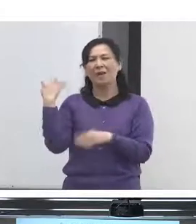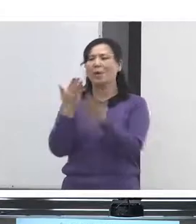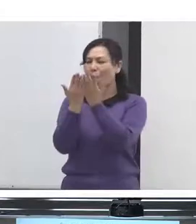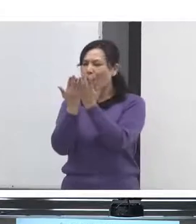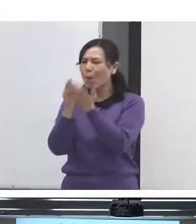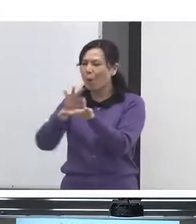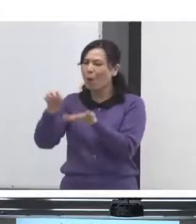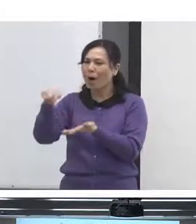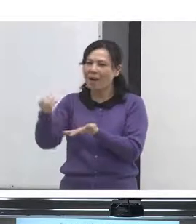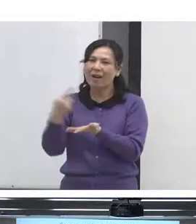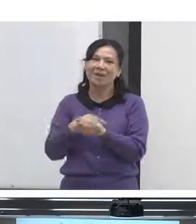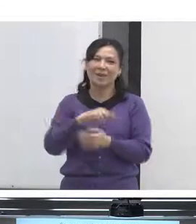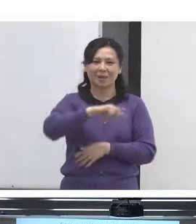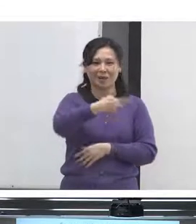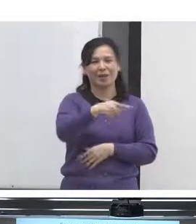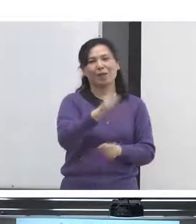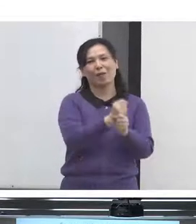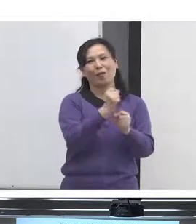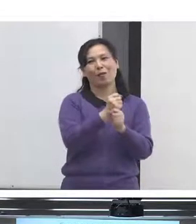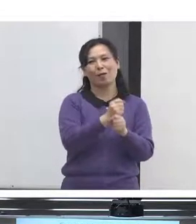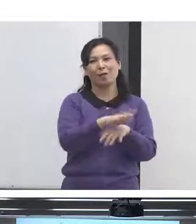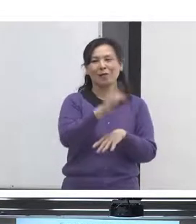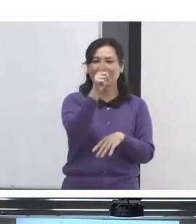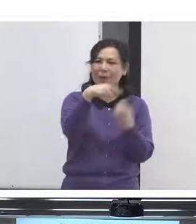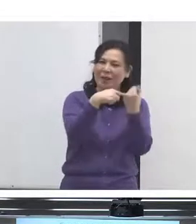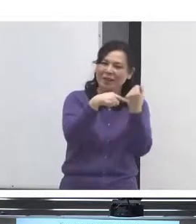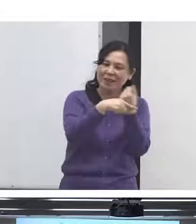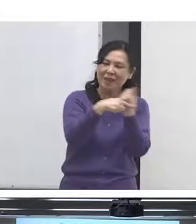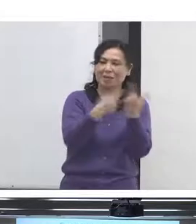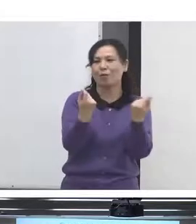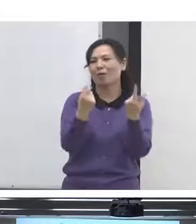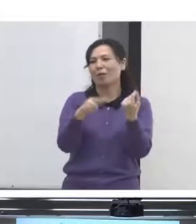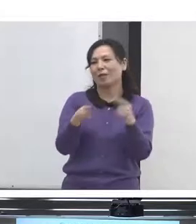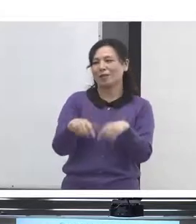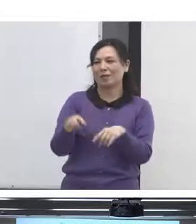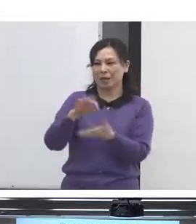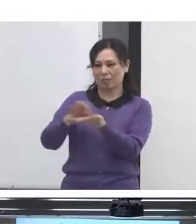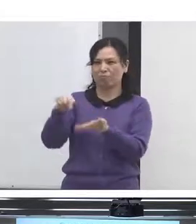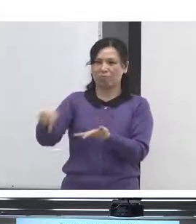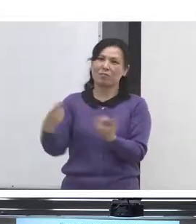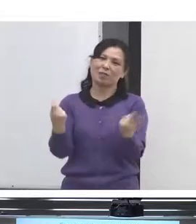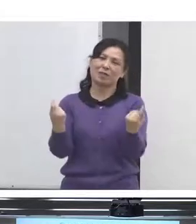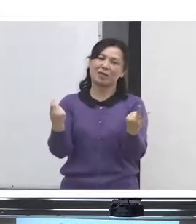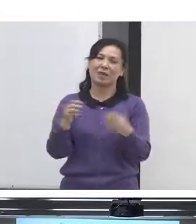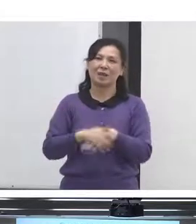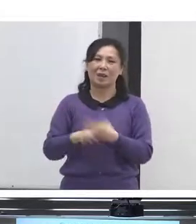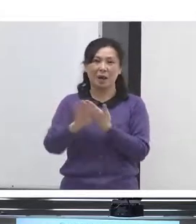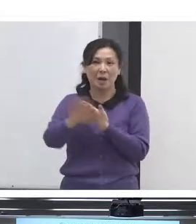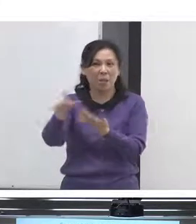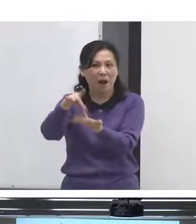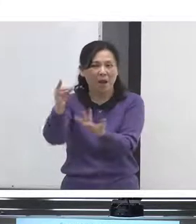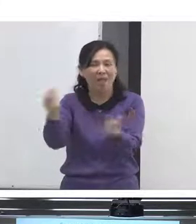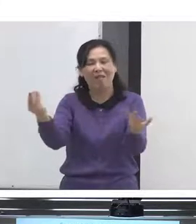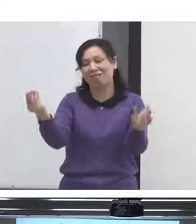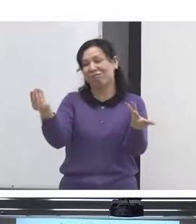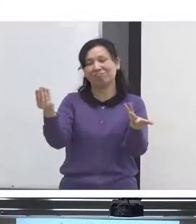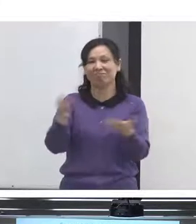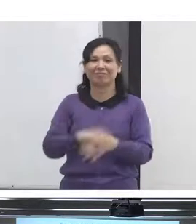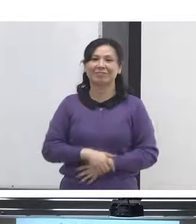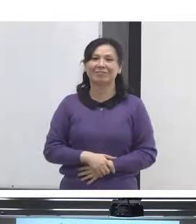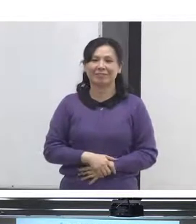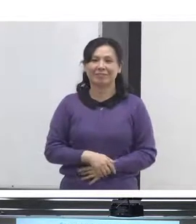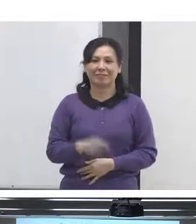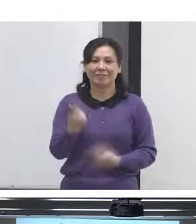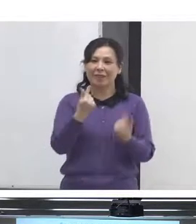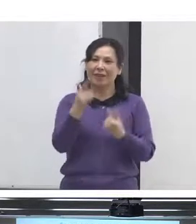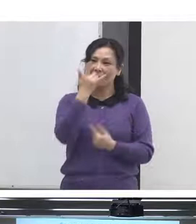讯系统，所以你就变黏着住了，你就不会知道说有另外一个就是可以选择的一个地方。那就是 QGIS 的话，像德